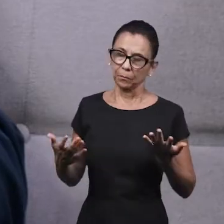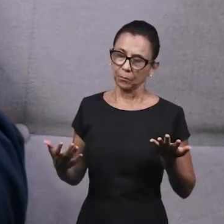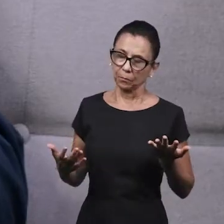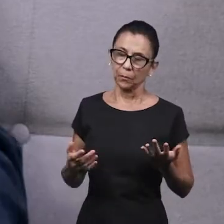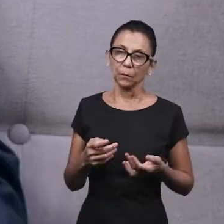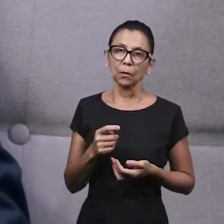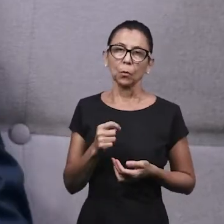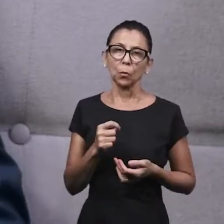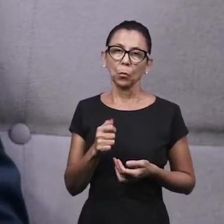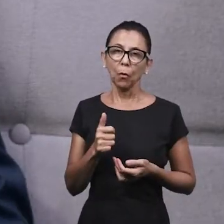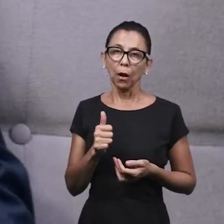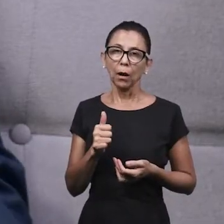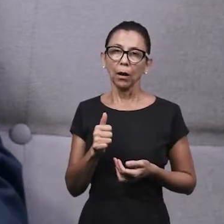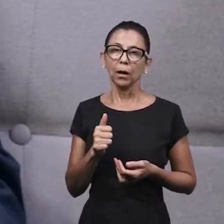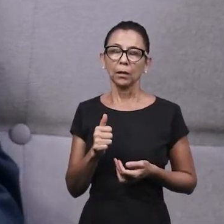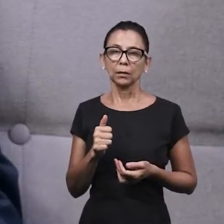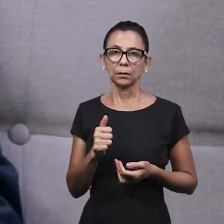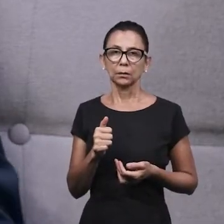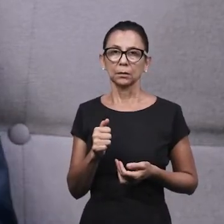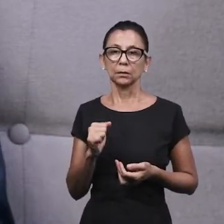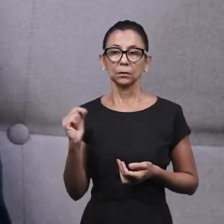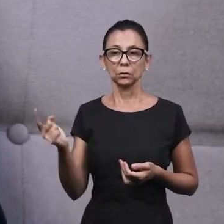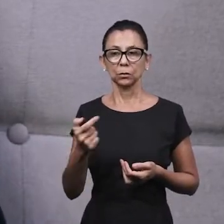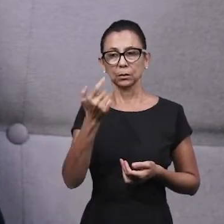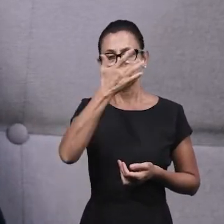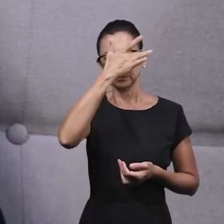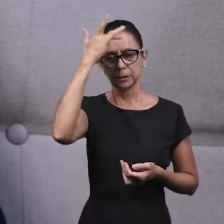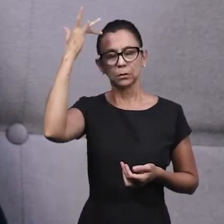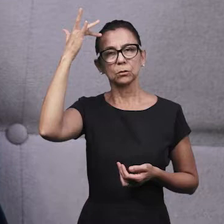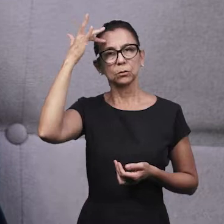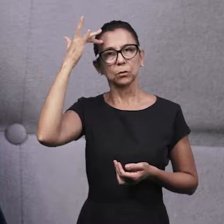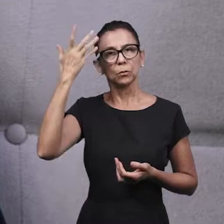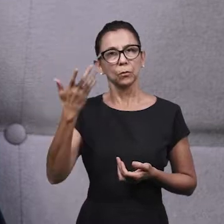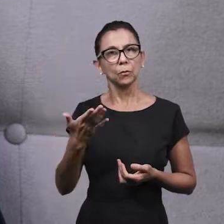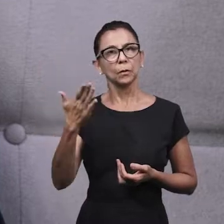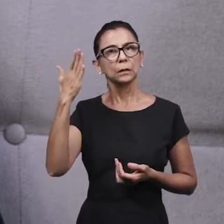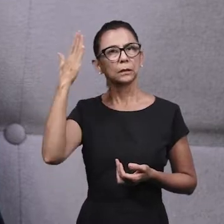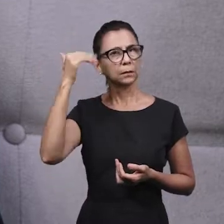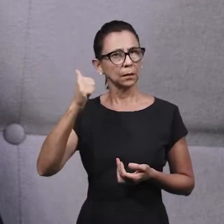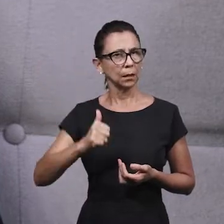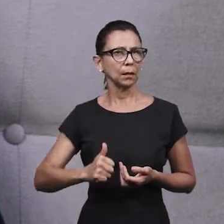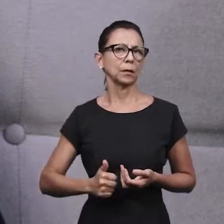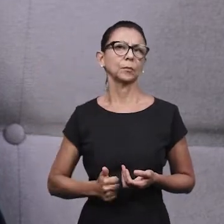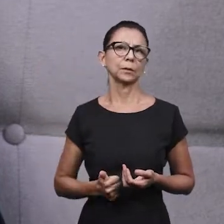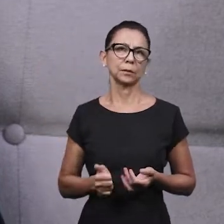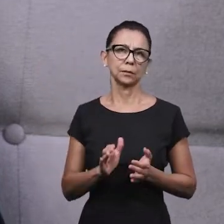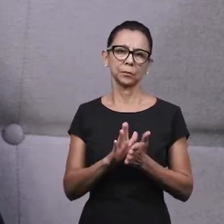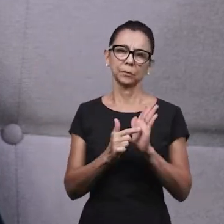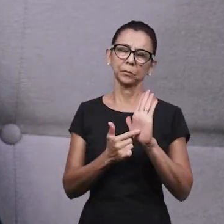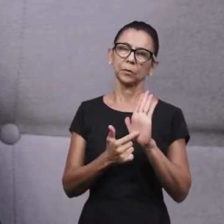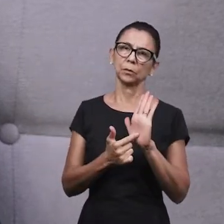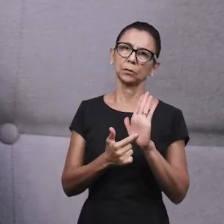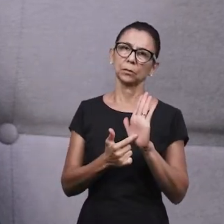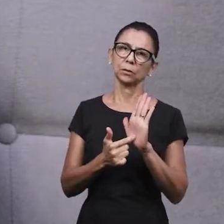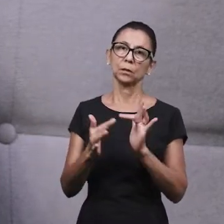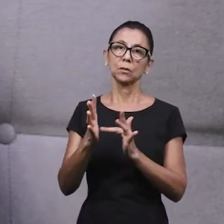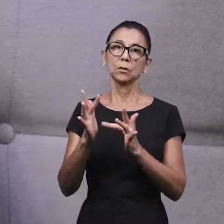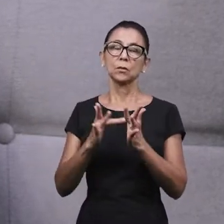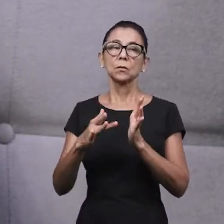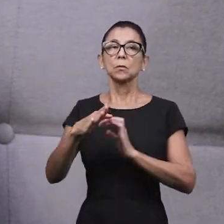Nous tous, nous savons, ou presque tous, que selon la Bible, le Seigneur Jésus a été mort à la